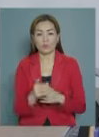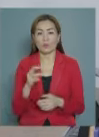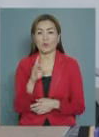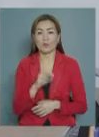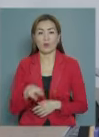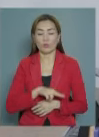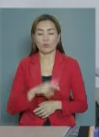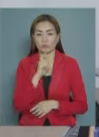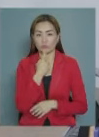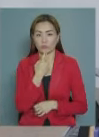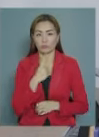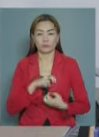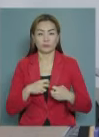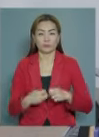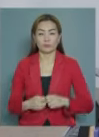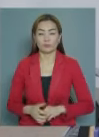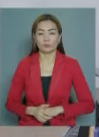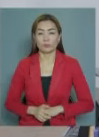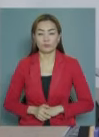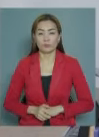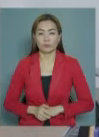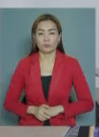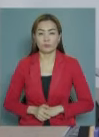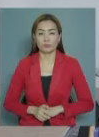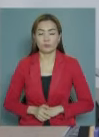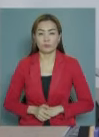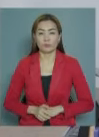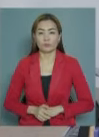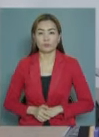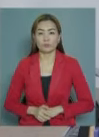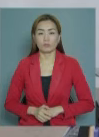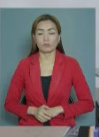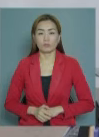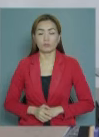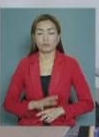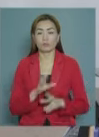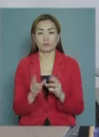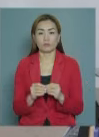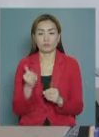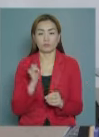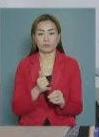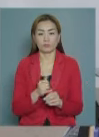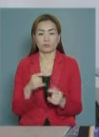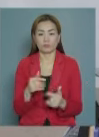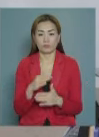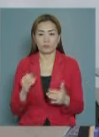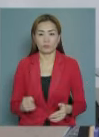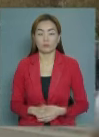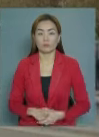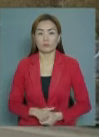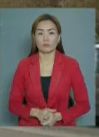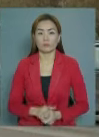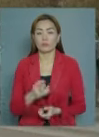бір автобустың өзіне бірталай уақыт кететін болғандықтан, үш бірдей пеш бар бір автобуста, бірақ сол солярка қатып қалғасын системаның бойын бәрін отырып